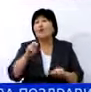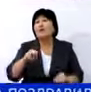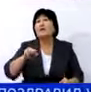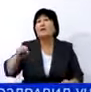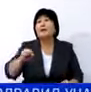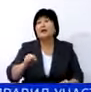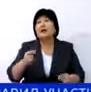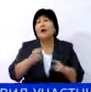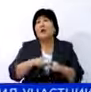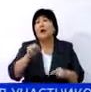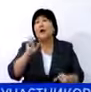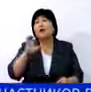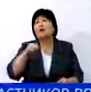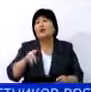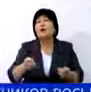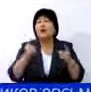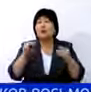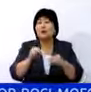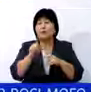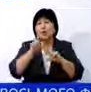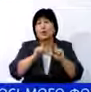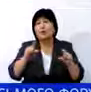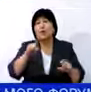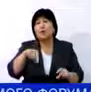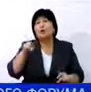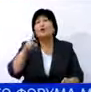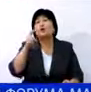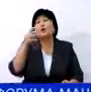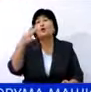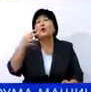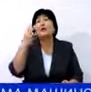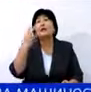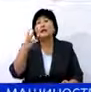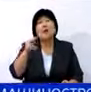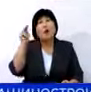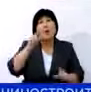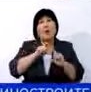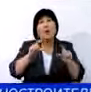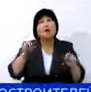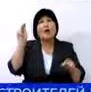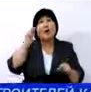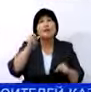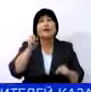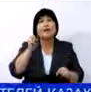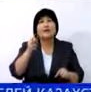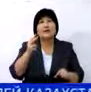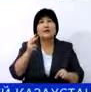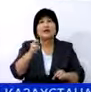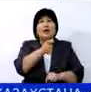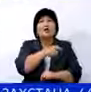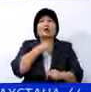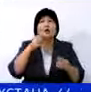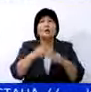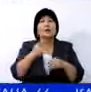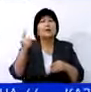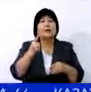в аульном округе Ахсуат проведен капитальный ремонт школы номер 143. Сегодня в учебном заведении обучается 12 дежурных групп с